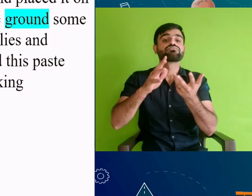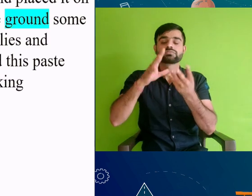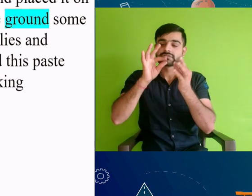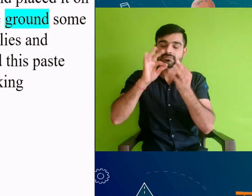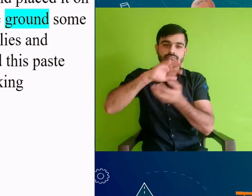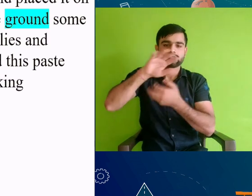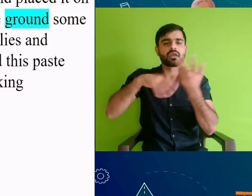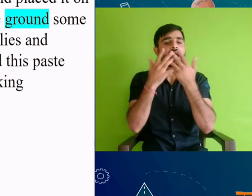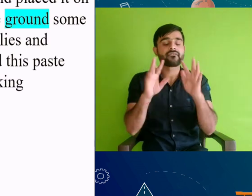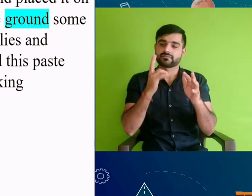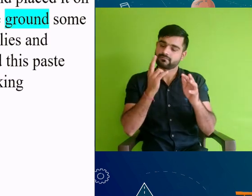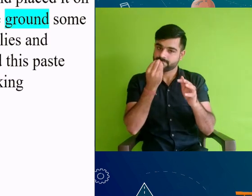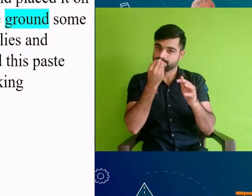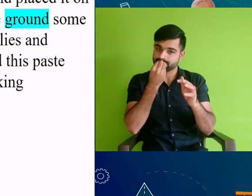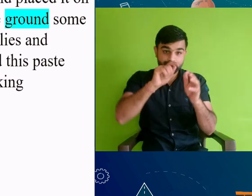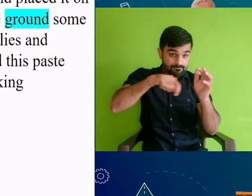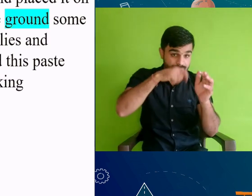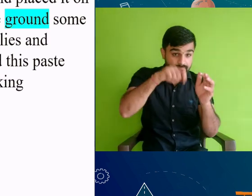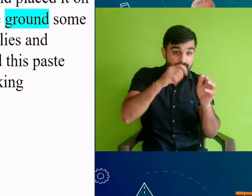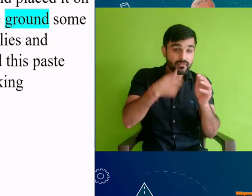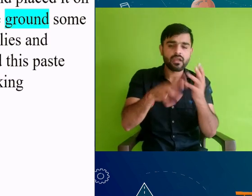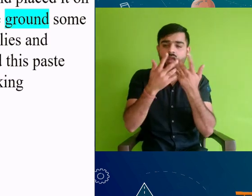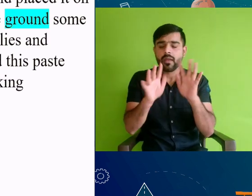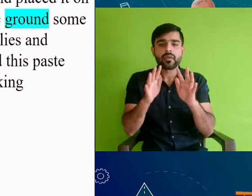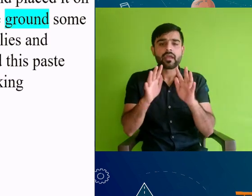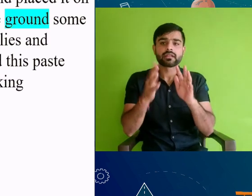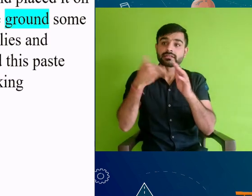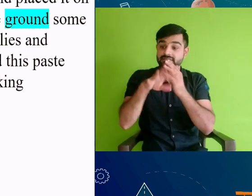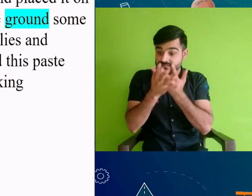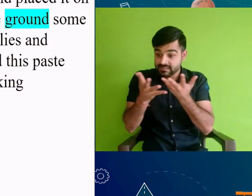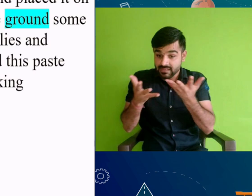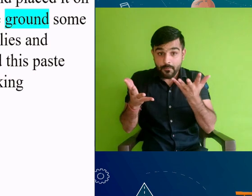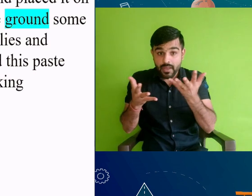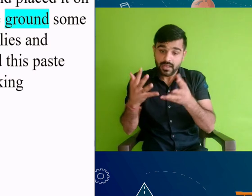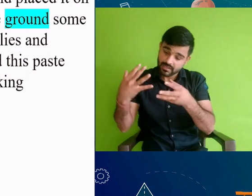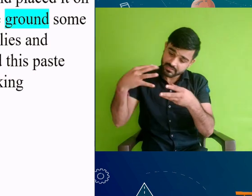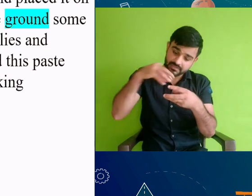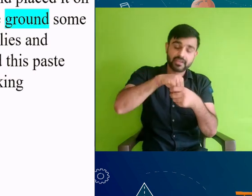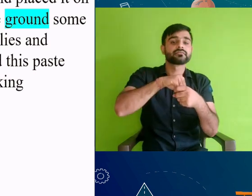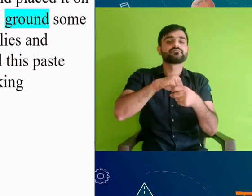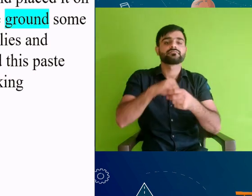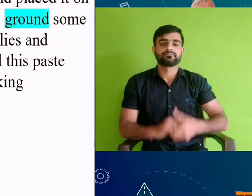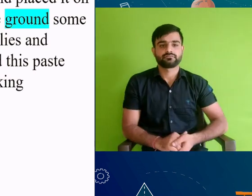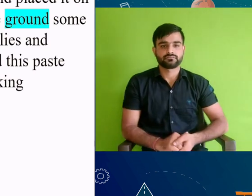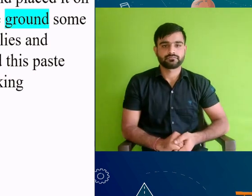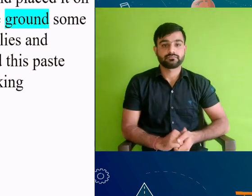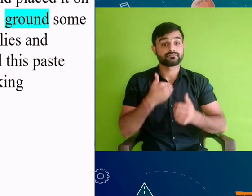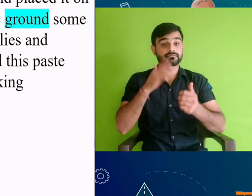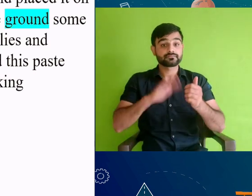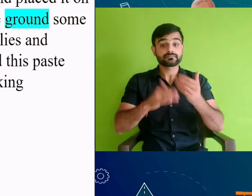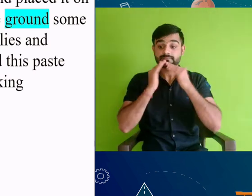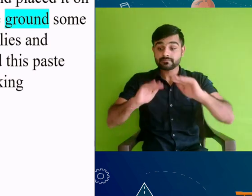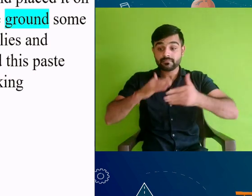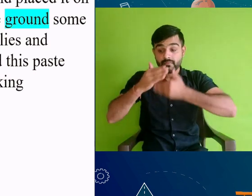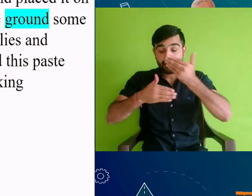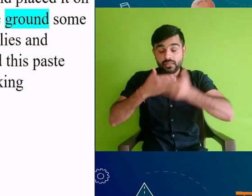डिश बनाते हैं तो उसमें कोई ना कोई इंग्रेडिएंट जरूर डलते हैं। तो हमें अपने बच्चों को ये अलर्टनेस